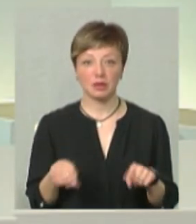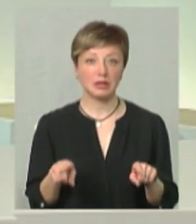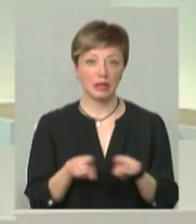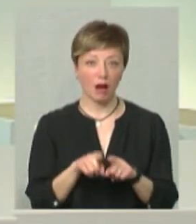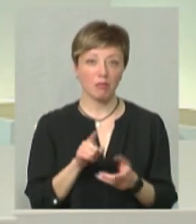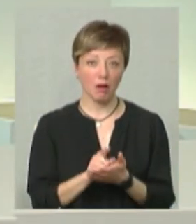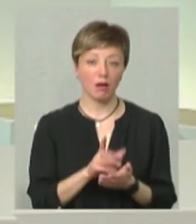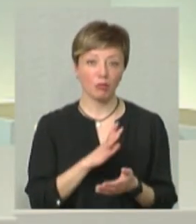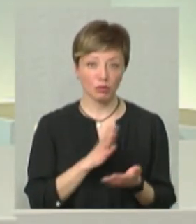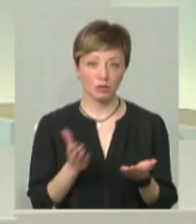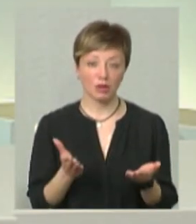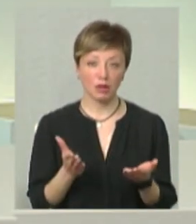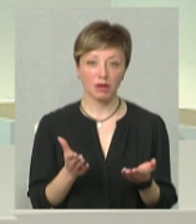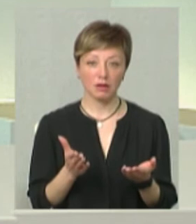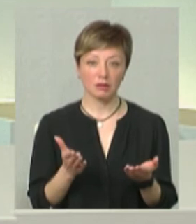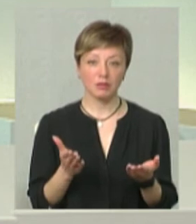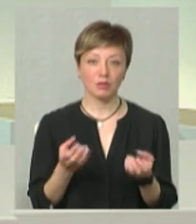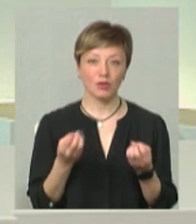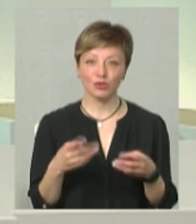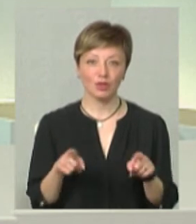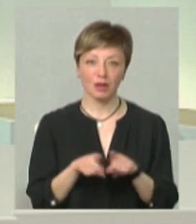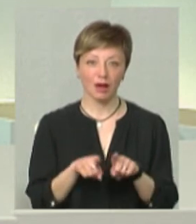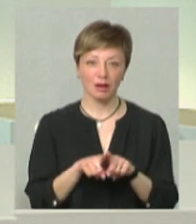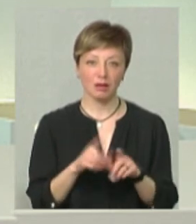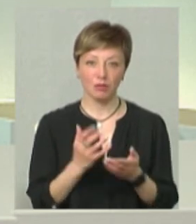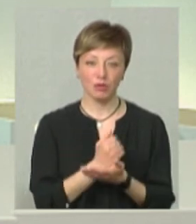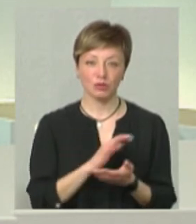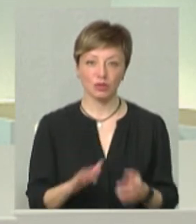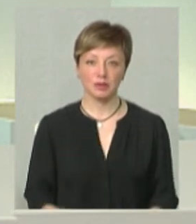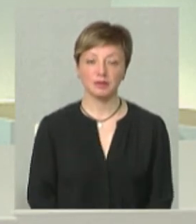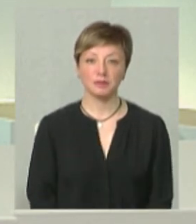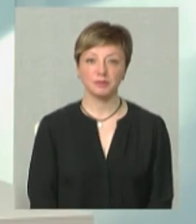так має бути. А воно дуже часто просто так не виходить.